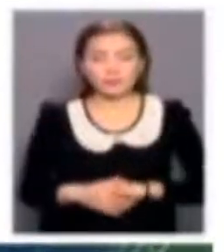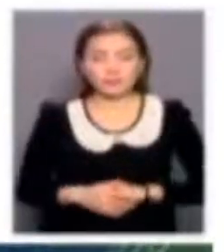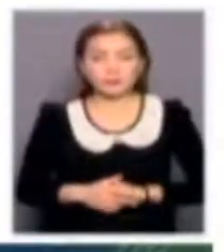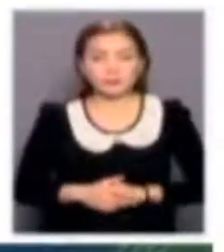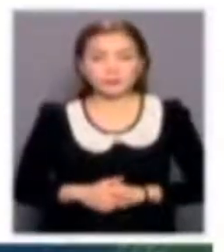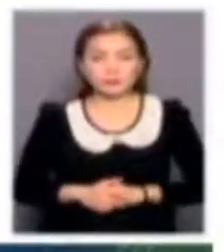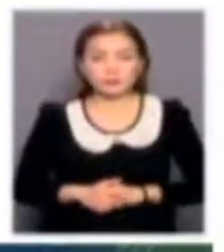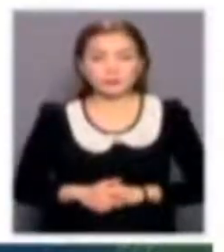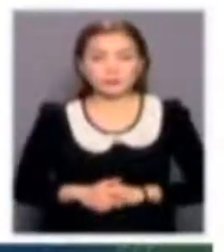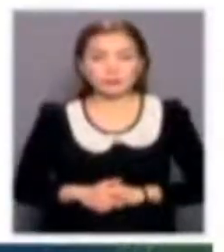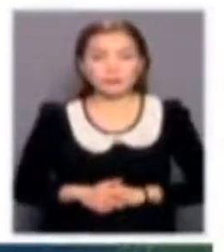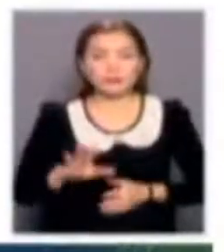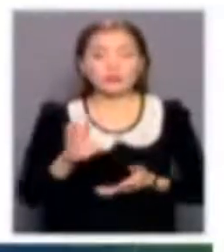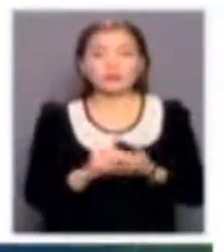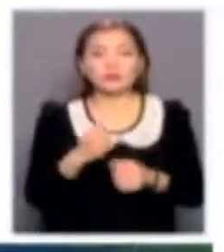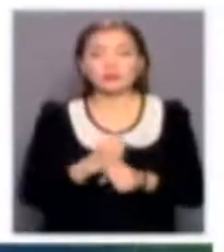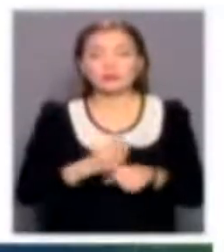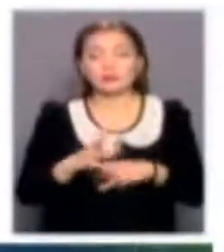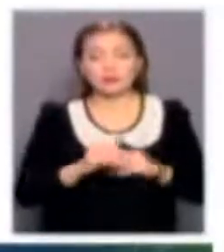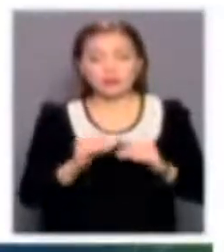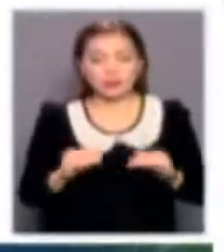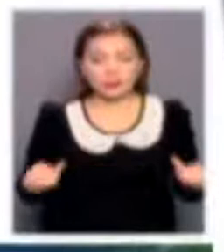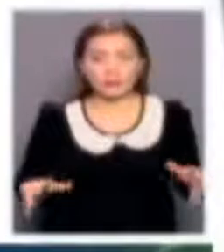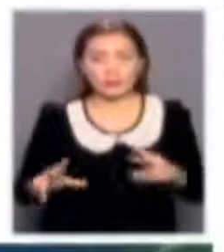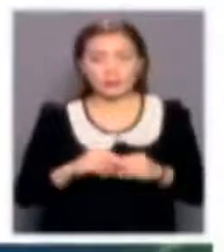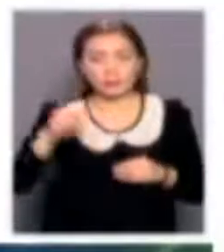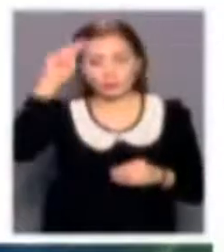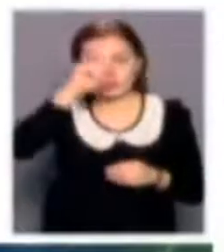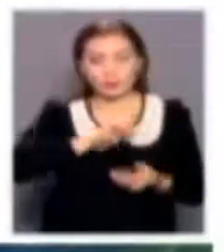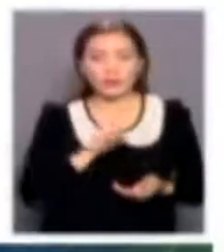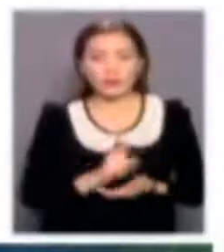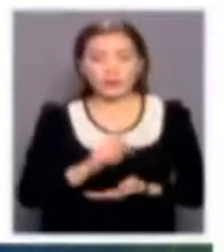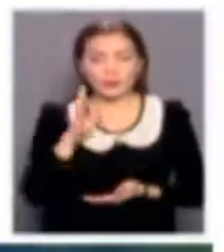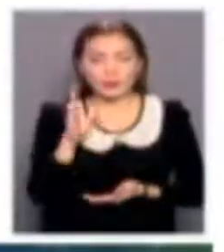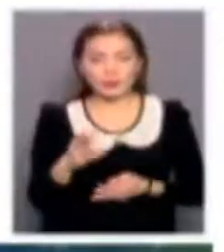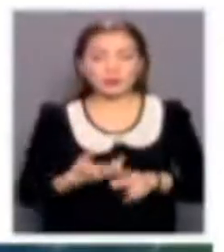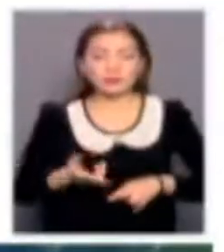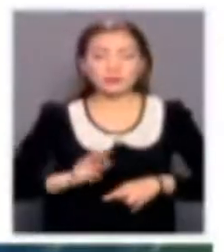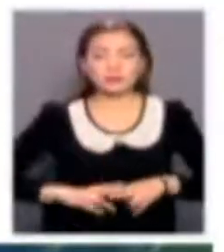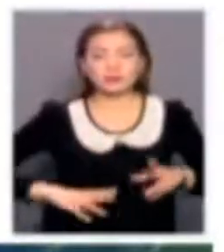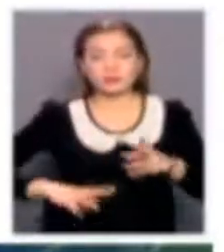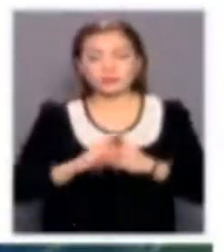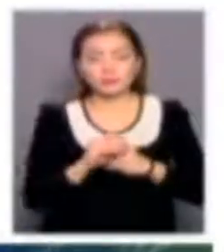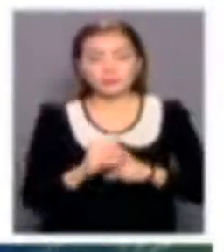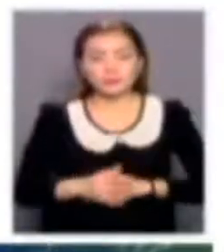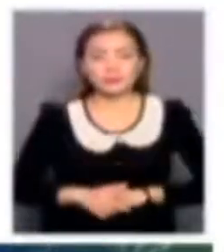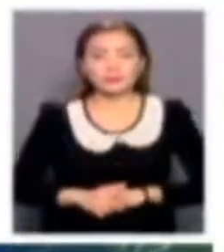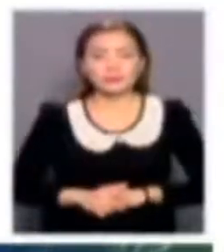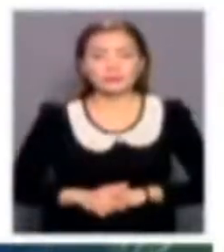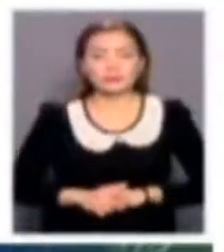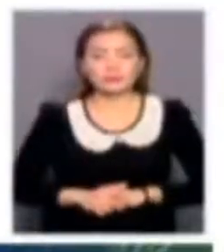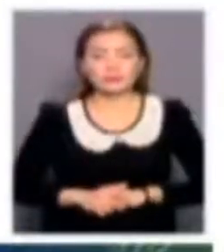қаланған кірпіші. Олар осы қоғаммен бірге, балаларымызбен бірге білім алуға міндетті. Сондықтан да бұлардың да